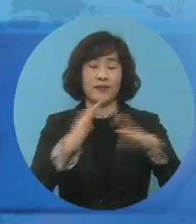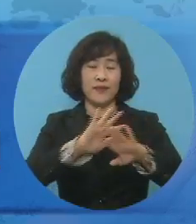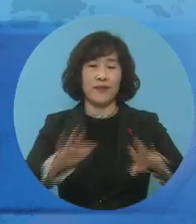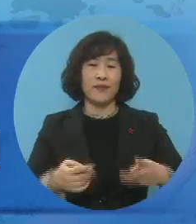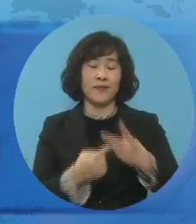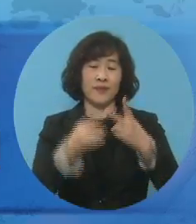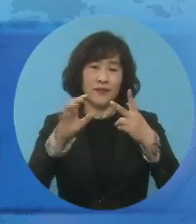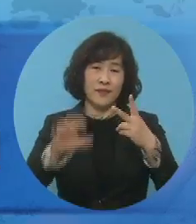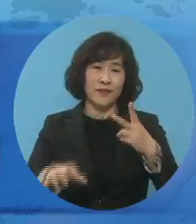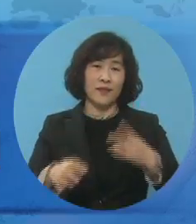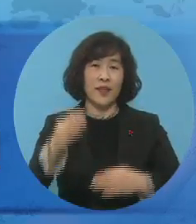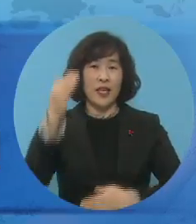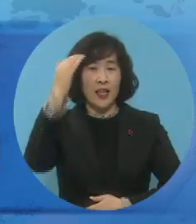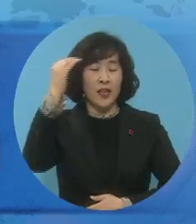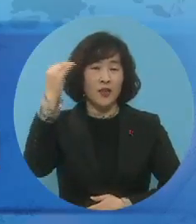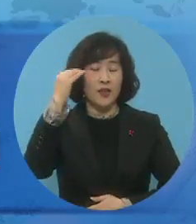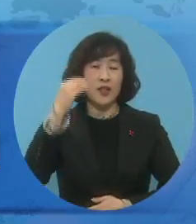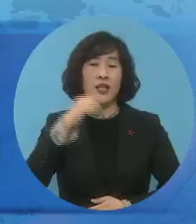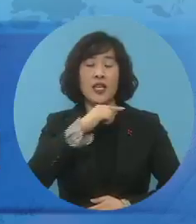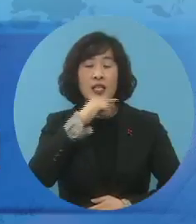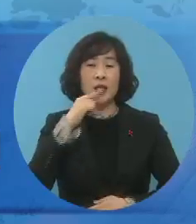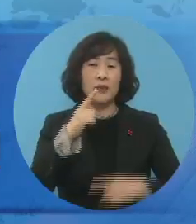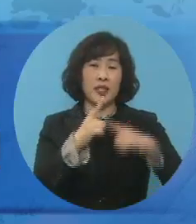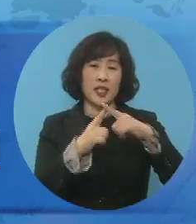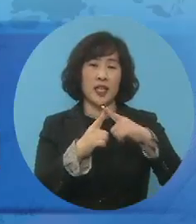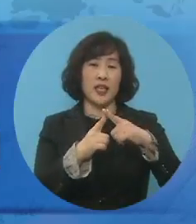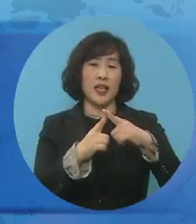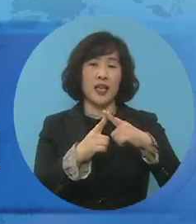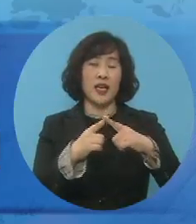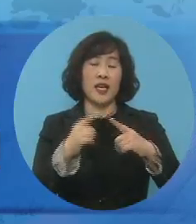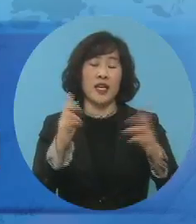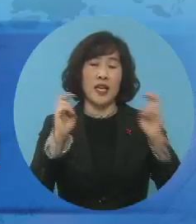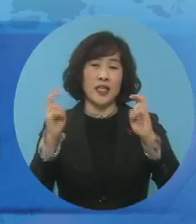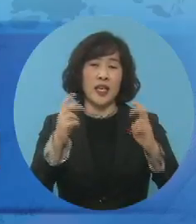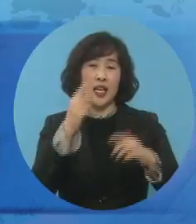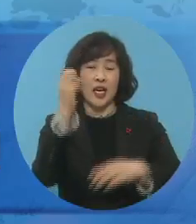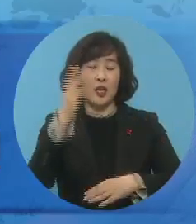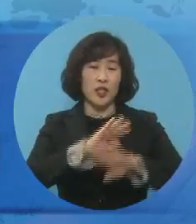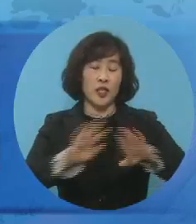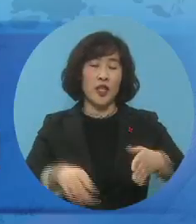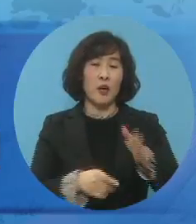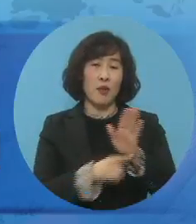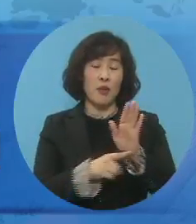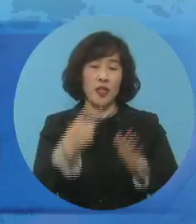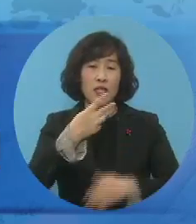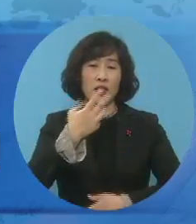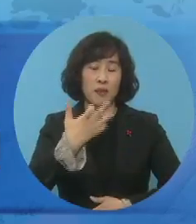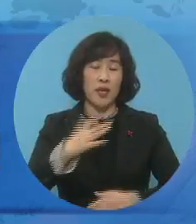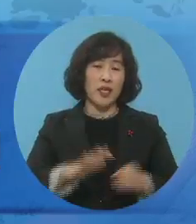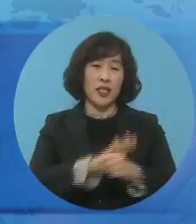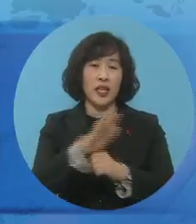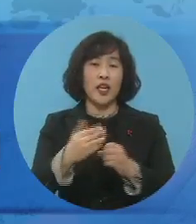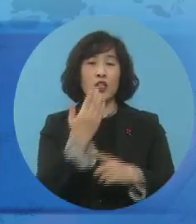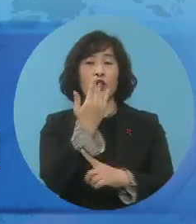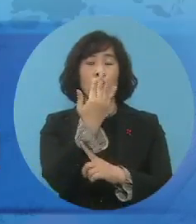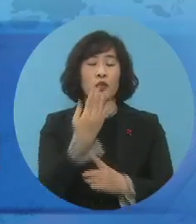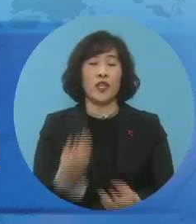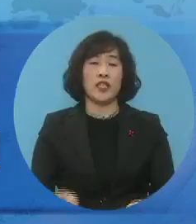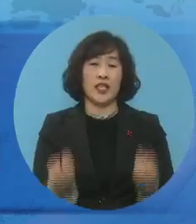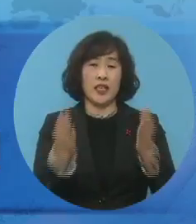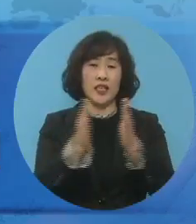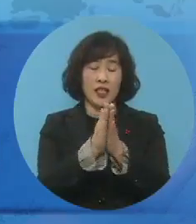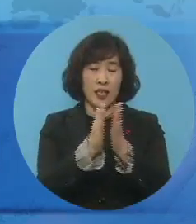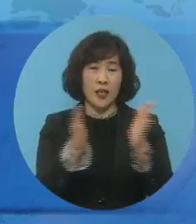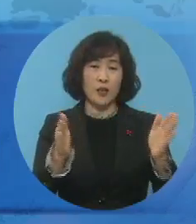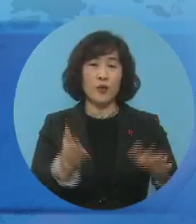담양군은 대형 크리스마스트리와 포토존을 설치하고 캐럴 마술과 마임 퍼포먼스 등 여러 가지 공연을 펼칩니다.